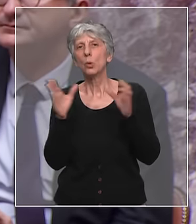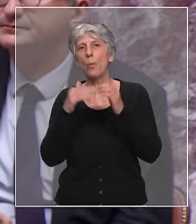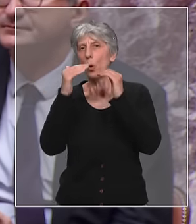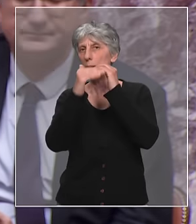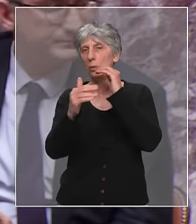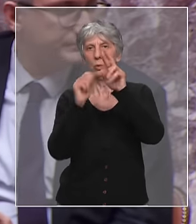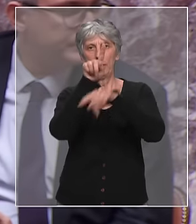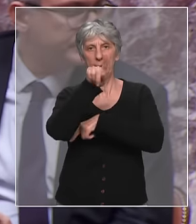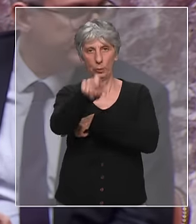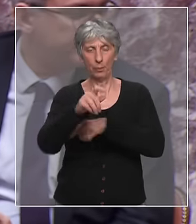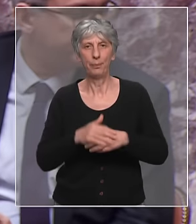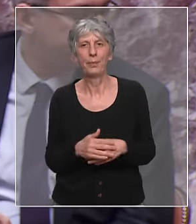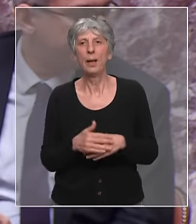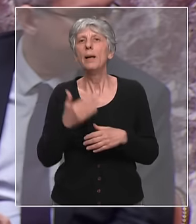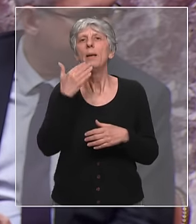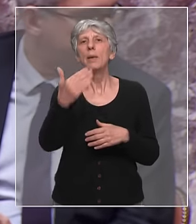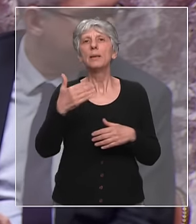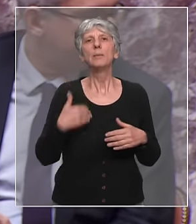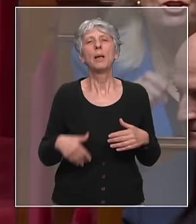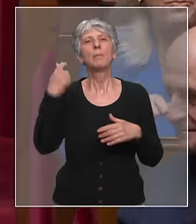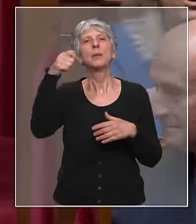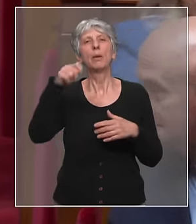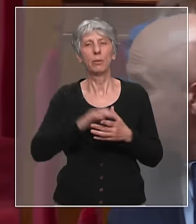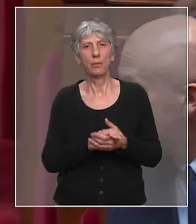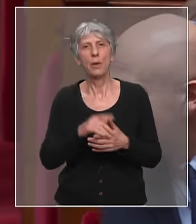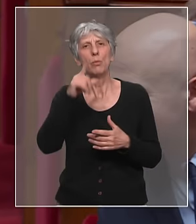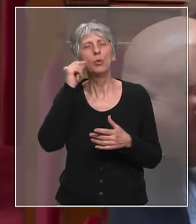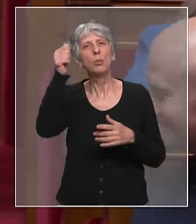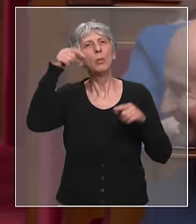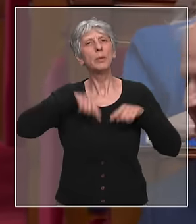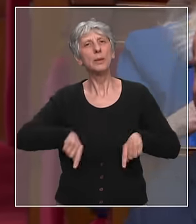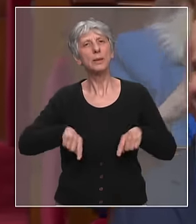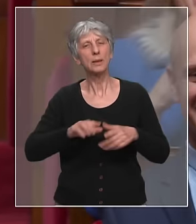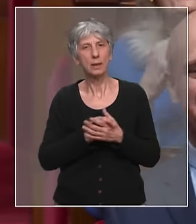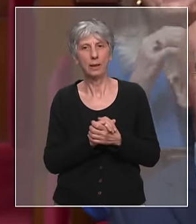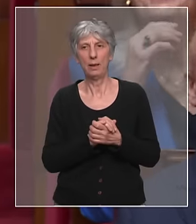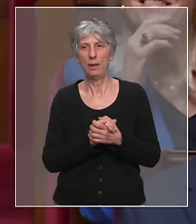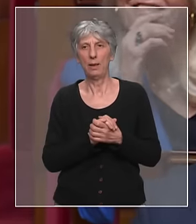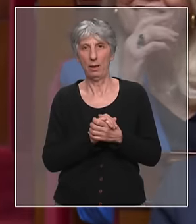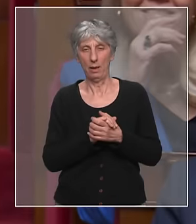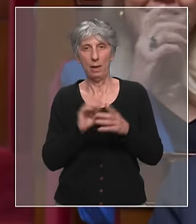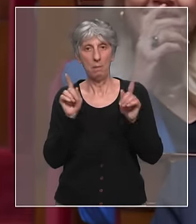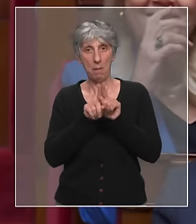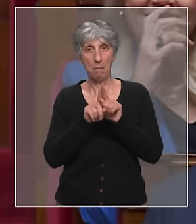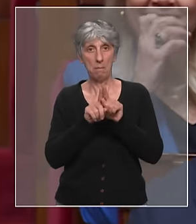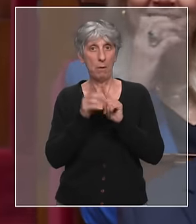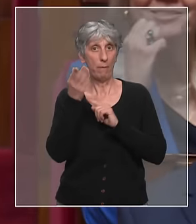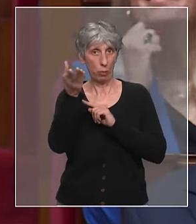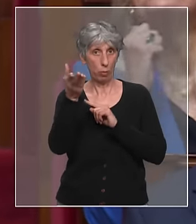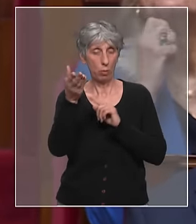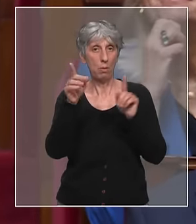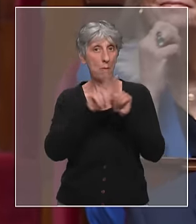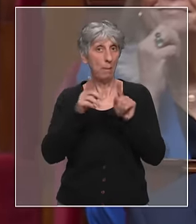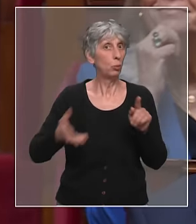Merci, Madame la Présidente. Monsieur le Premier ministre, comme vous, comme un bon nombre de Français, comme l'ensemble